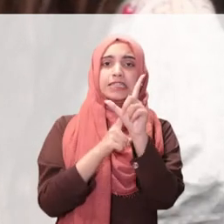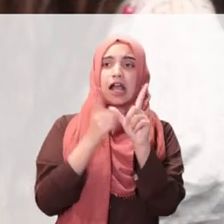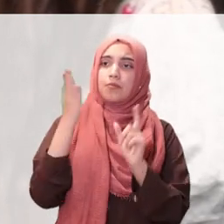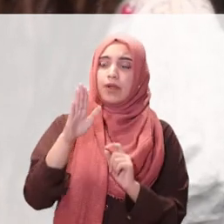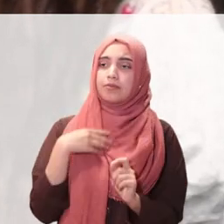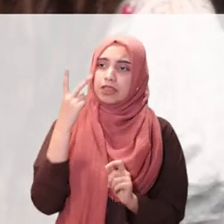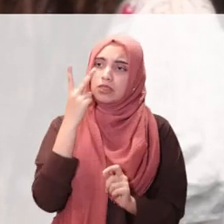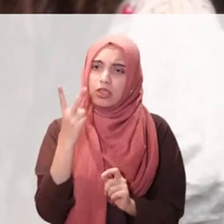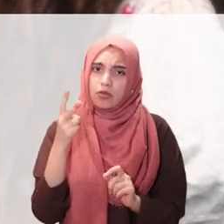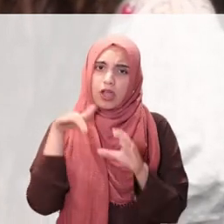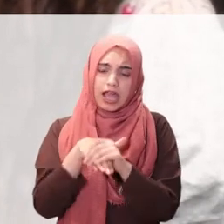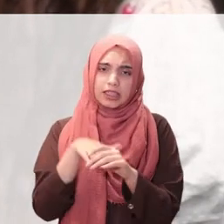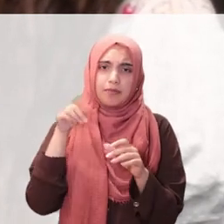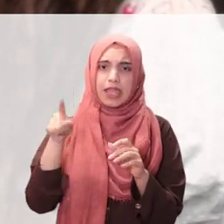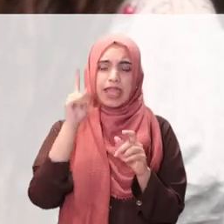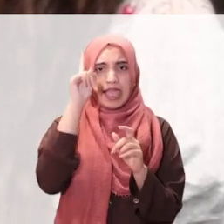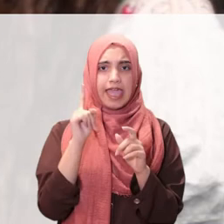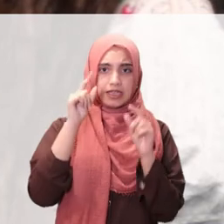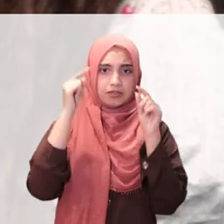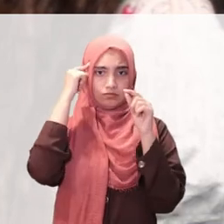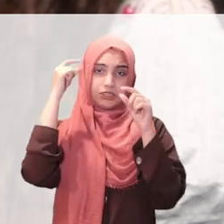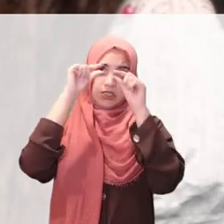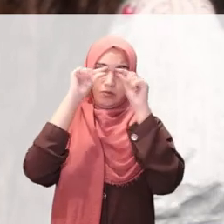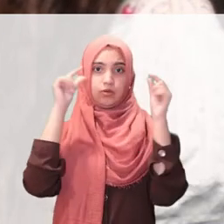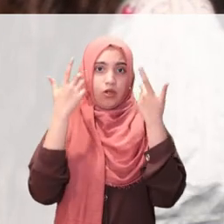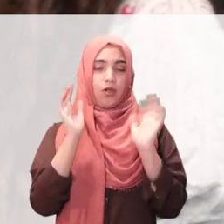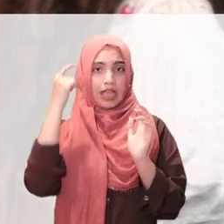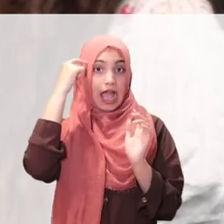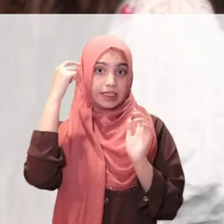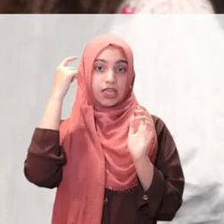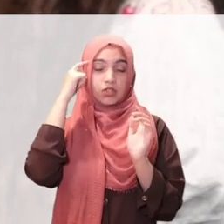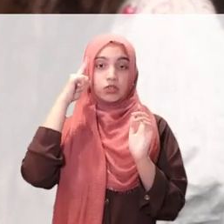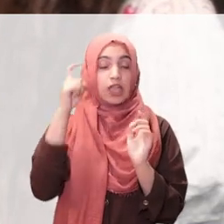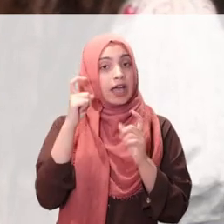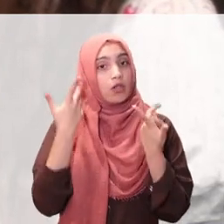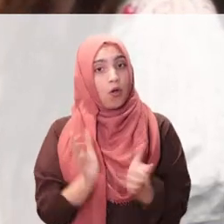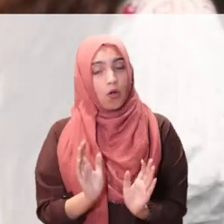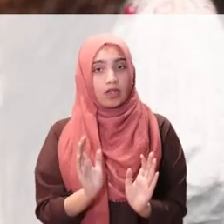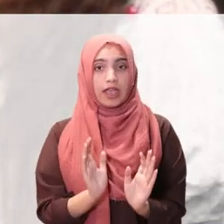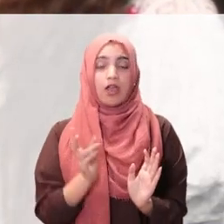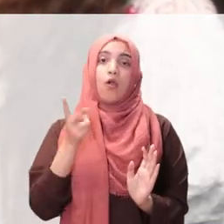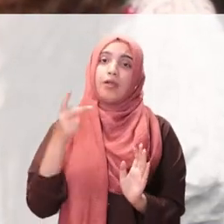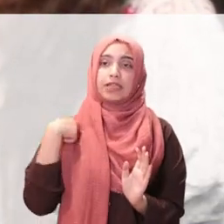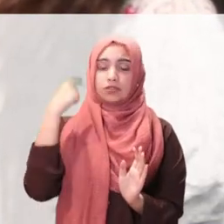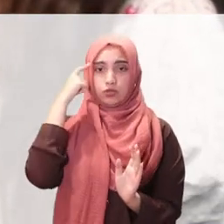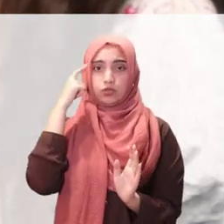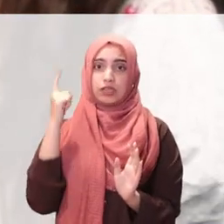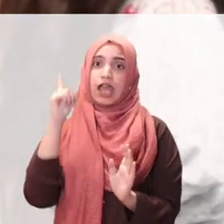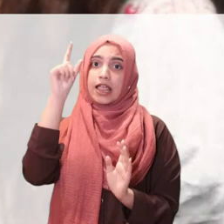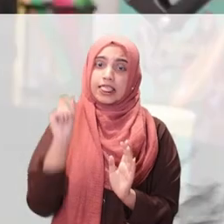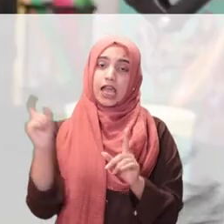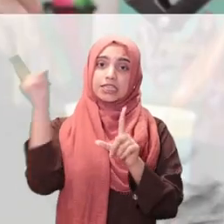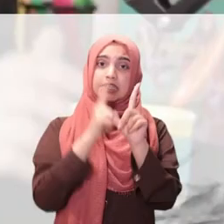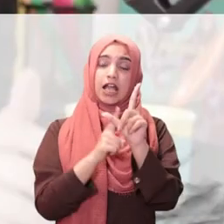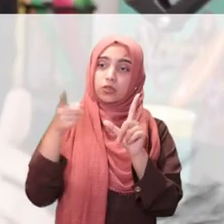नहीं मैं अब आप की निगाहे गॉड बनाऊंगी अपने दिमाग यह बनाऊंगा मैं भी हो सकता था बनाऊंगा अपने दिमाग में अगले 10